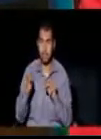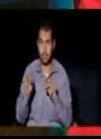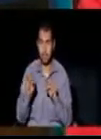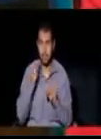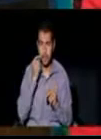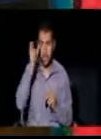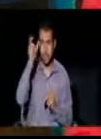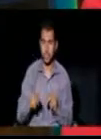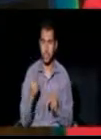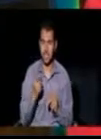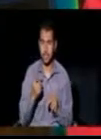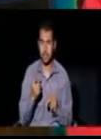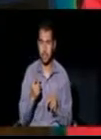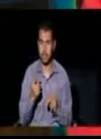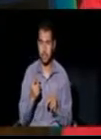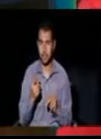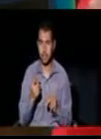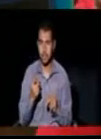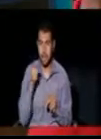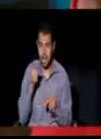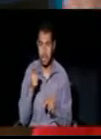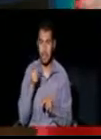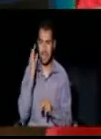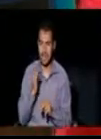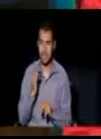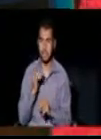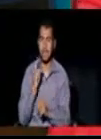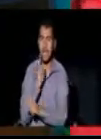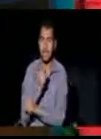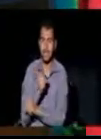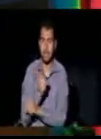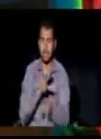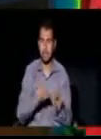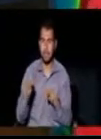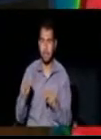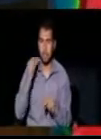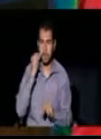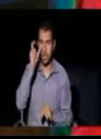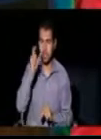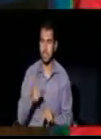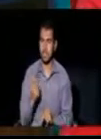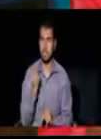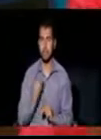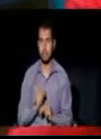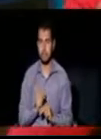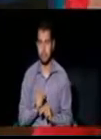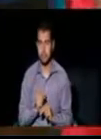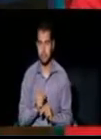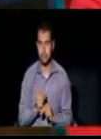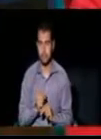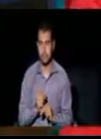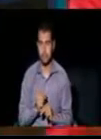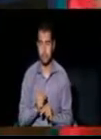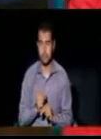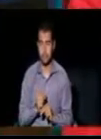تنفيذ الحلم ده. مش بس الصم بتوع القاهره ده، في صم في المحافظات ما بيعرفوش اشاره. يعني ما بيعرفوش اشاره